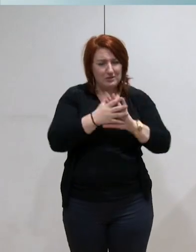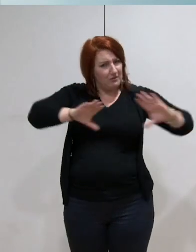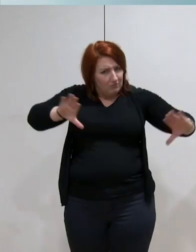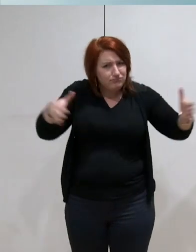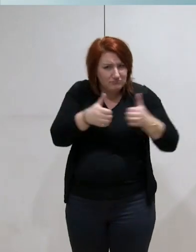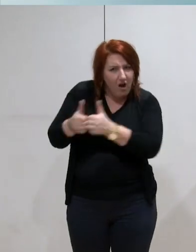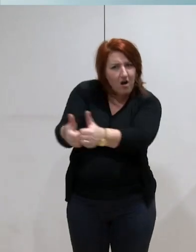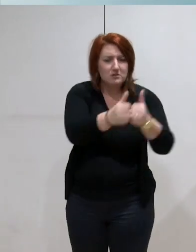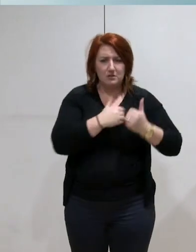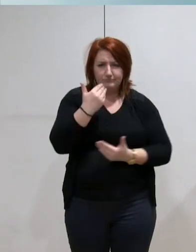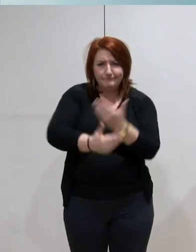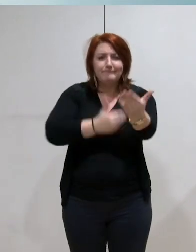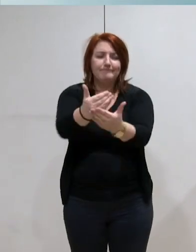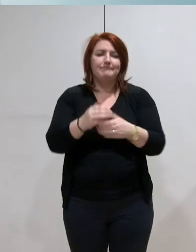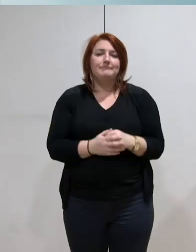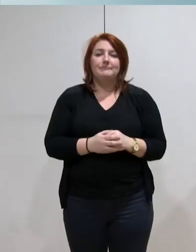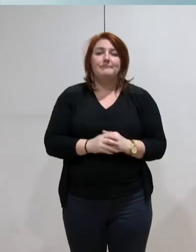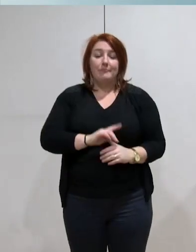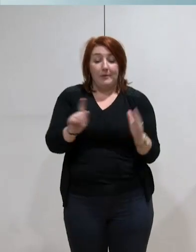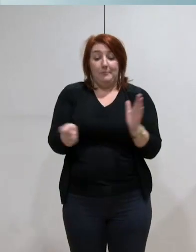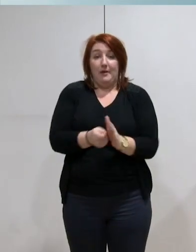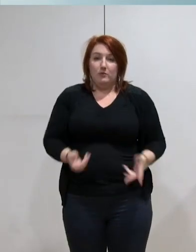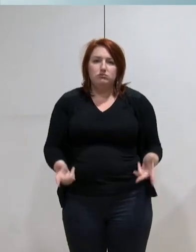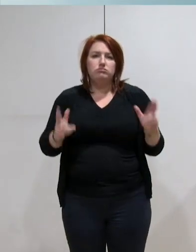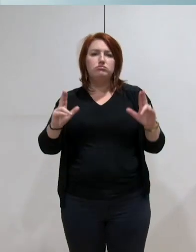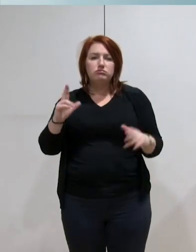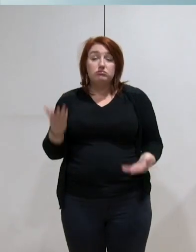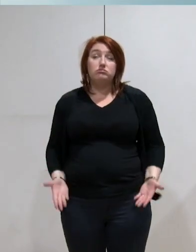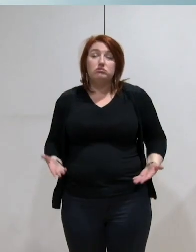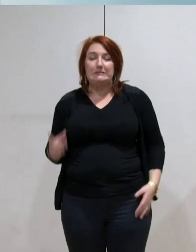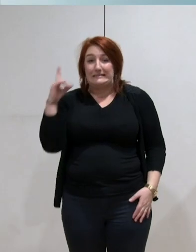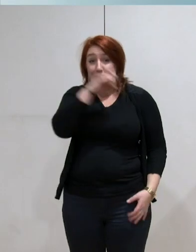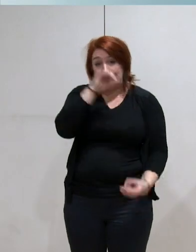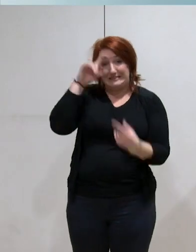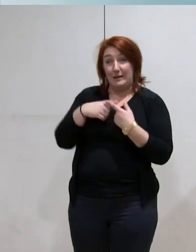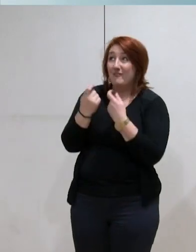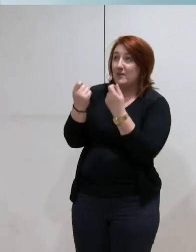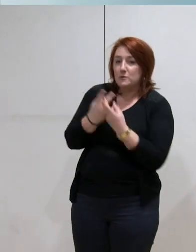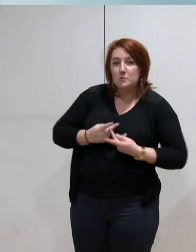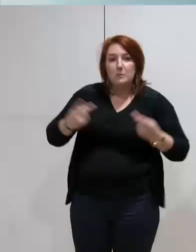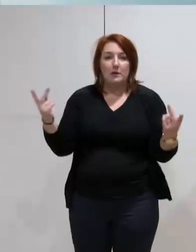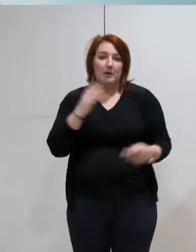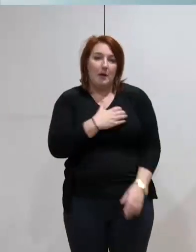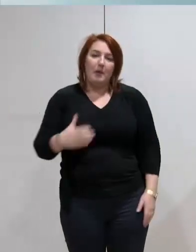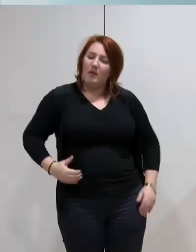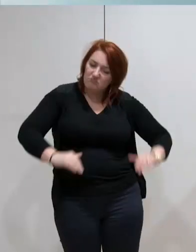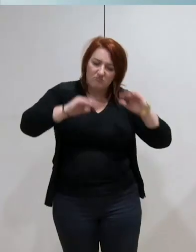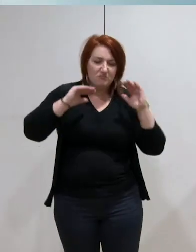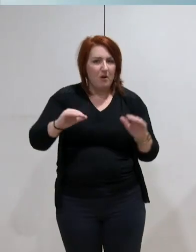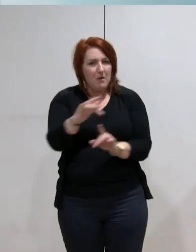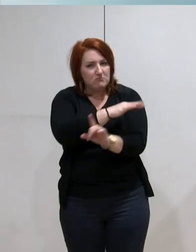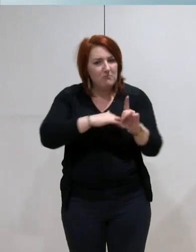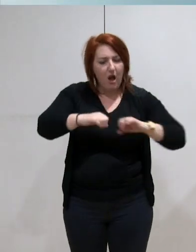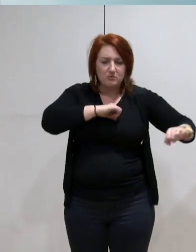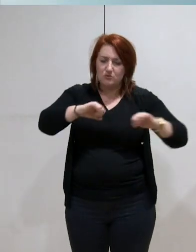par ceux-ci dans cette période difficile pour les finances public notre municipalité décide de préserver l'action sociale et nous